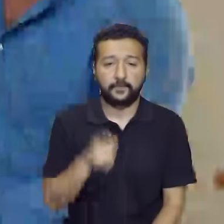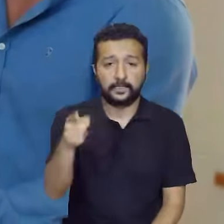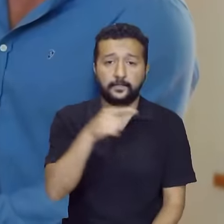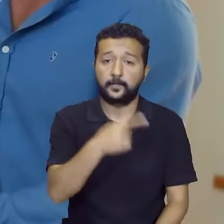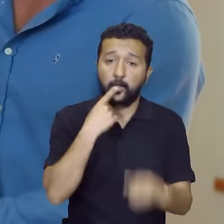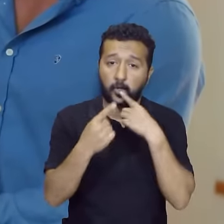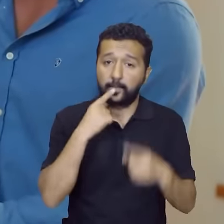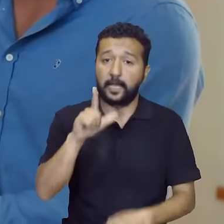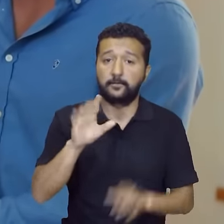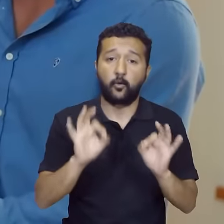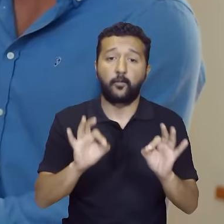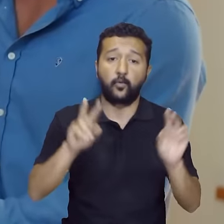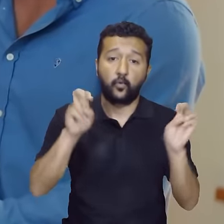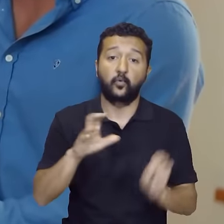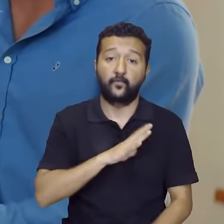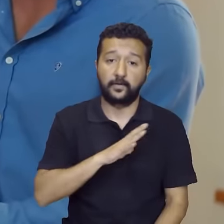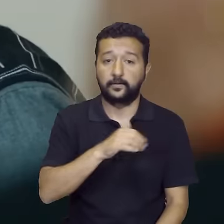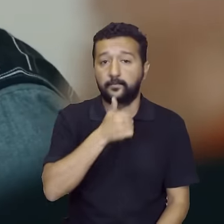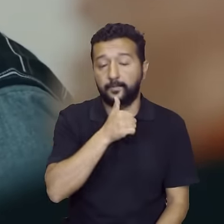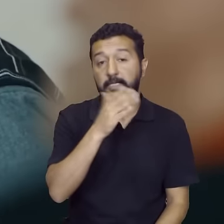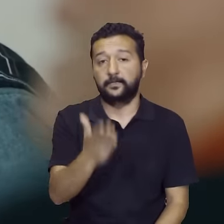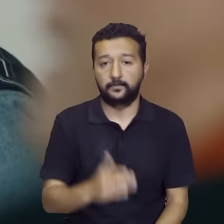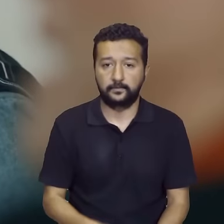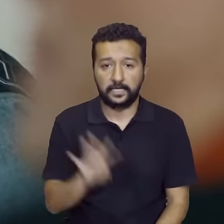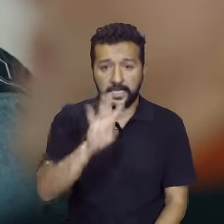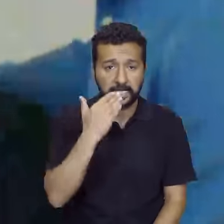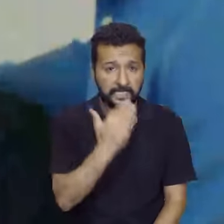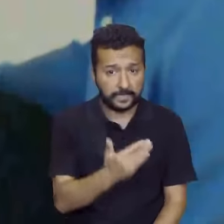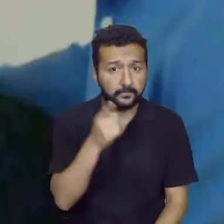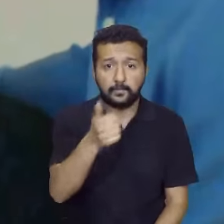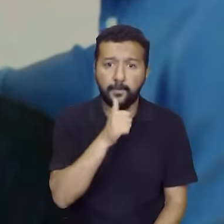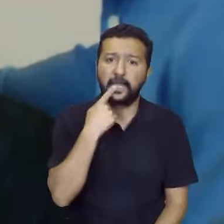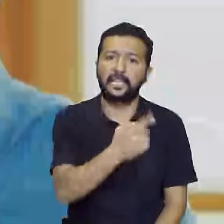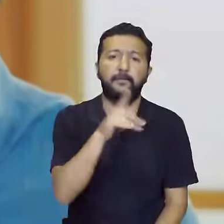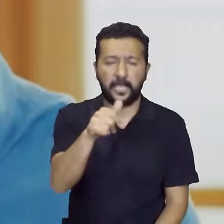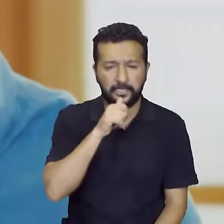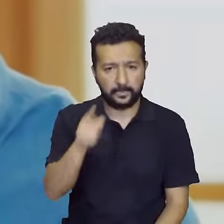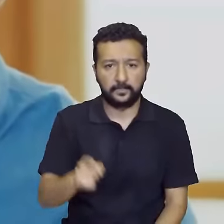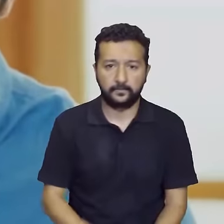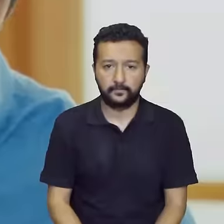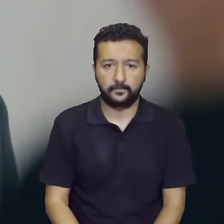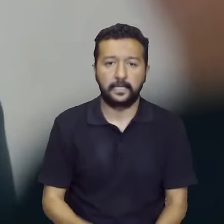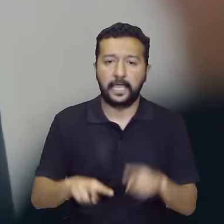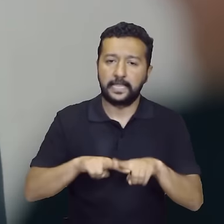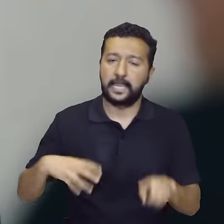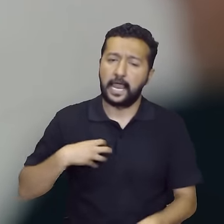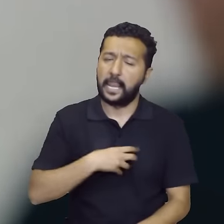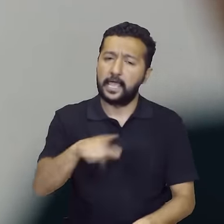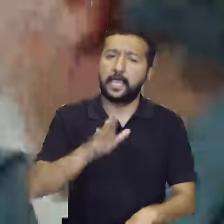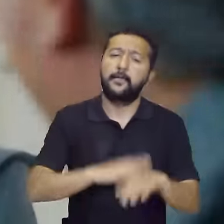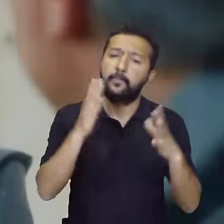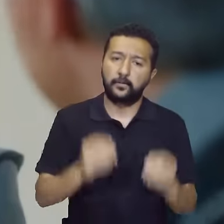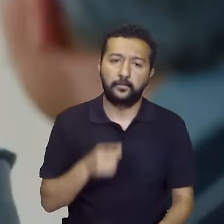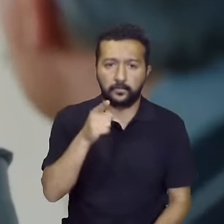Sizinle konuşmamız gereken çok önemli bir mesele var Münir Baba. 40 kere dedim sana baba deyip durma şu herife diye. Adile anne yapmayın ne